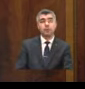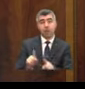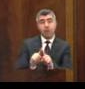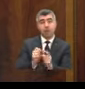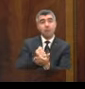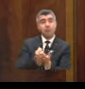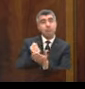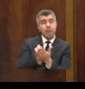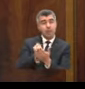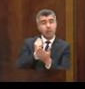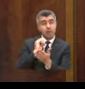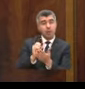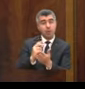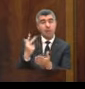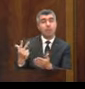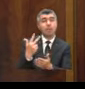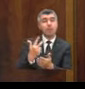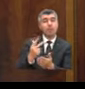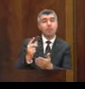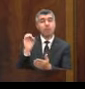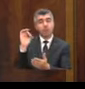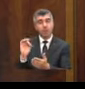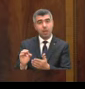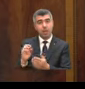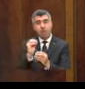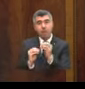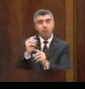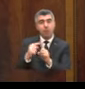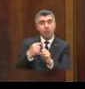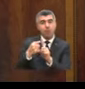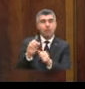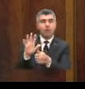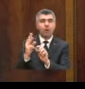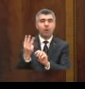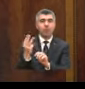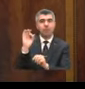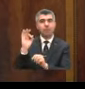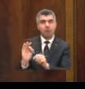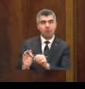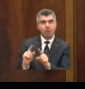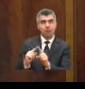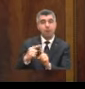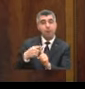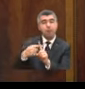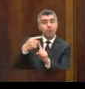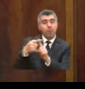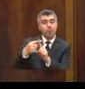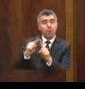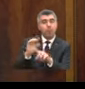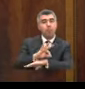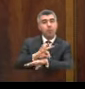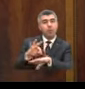الكوطه ديال الترقيه كانت 33% غيطلع ل 36%، وهذا الشيء غيزيد مع عدد الموظفين اللي غيستافدوا من